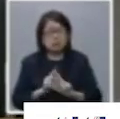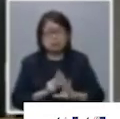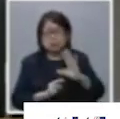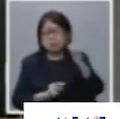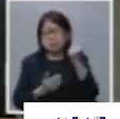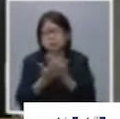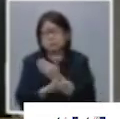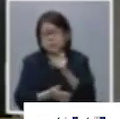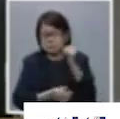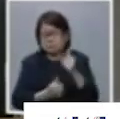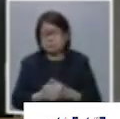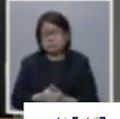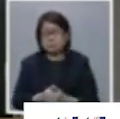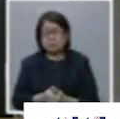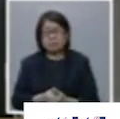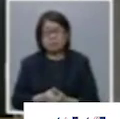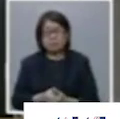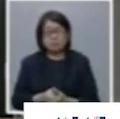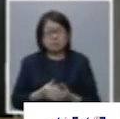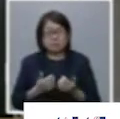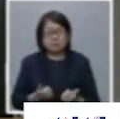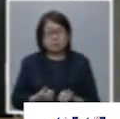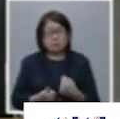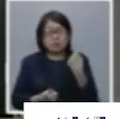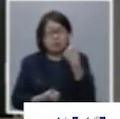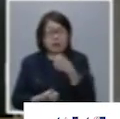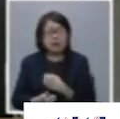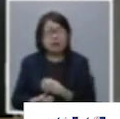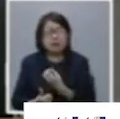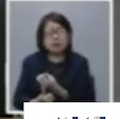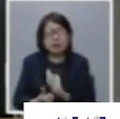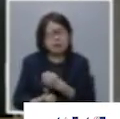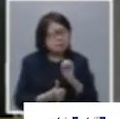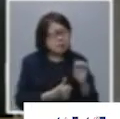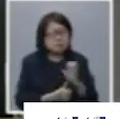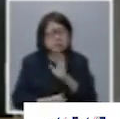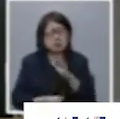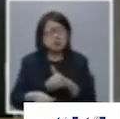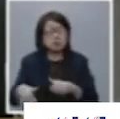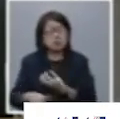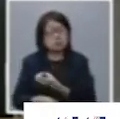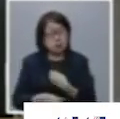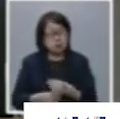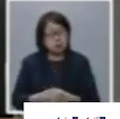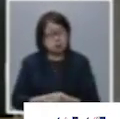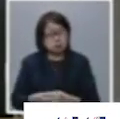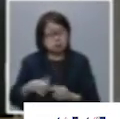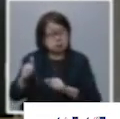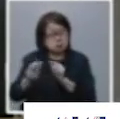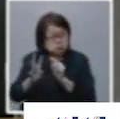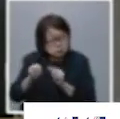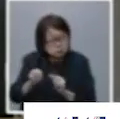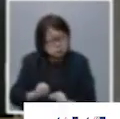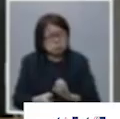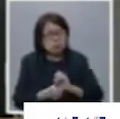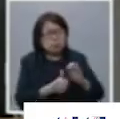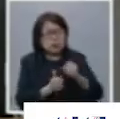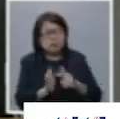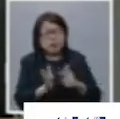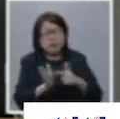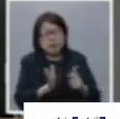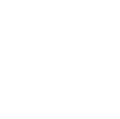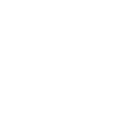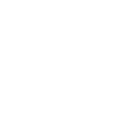นะครับไม่ต้องให้ใครมาบอกท่านชาวบ้านเขาบอกมาบอกว่าให้บอกทุกมาตราเลยนะครับขอบคุณครับท่านประธานครับ